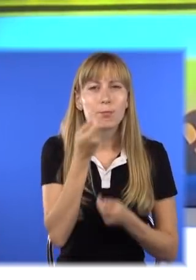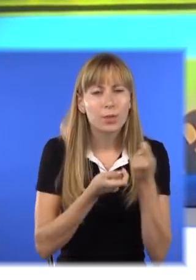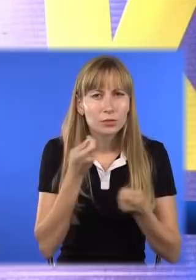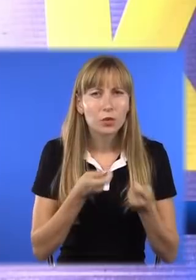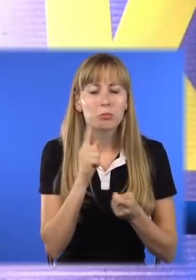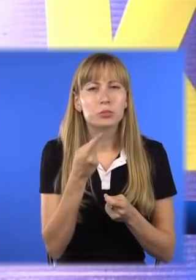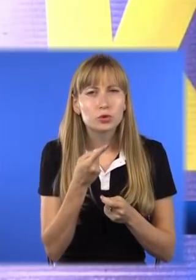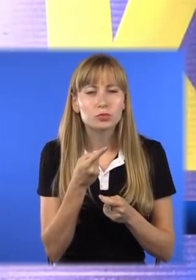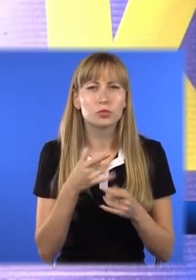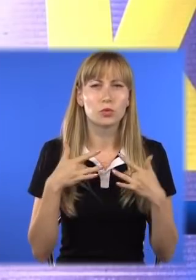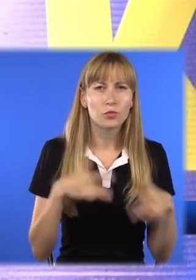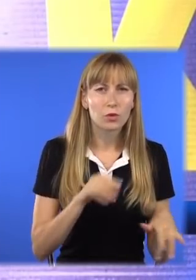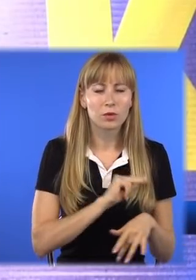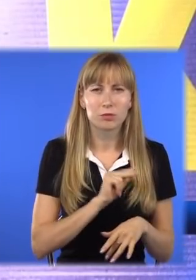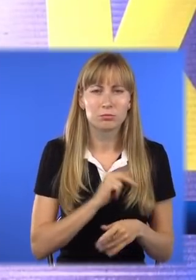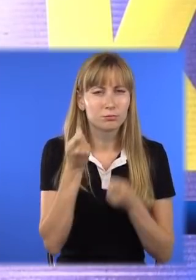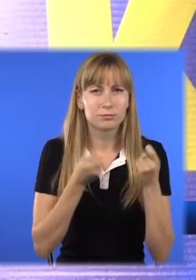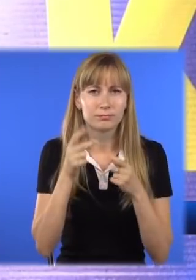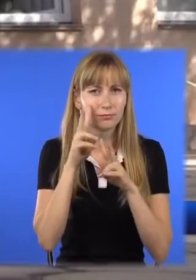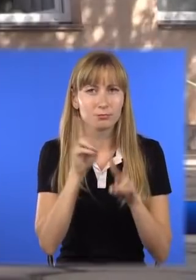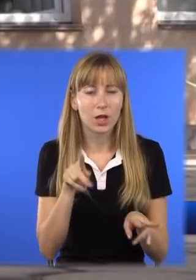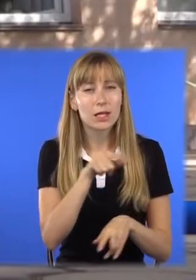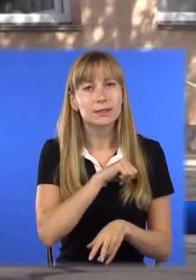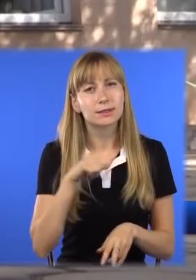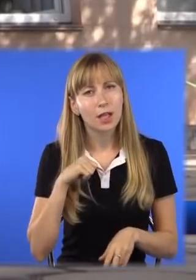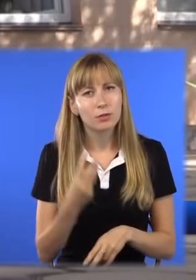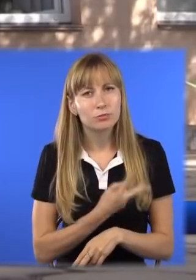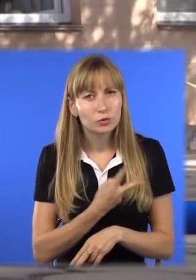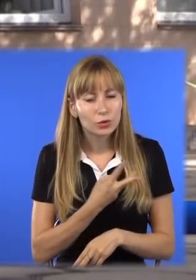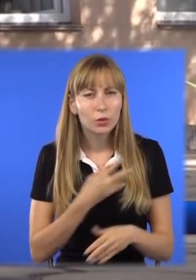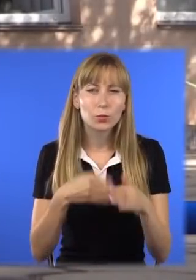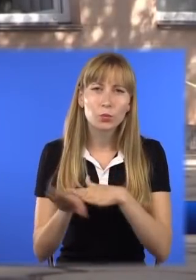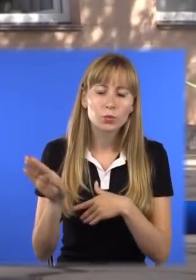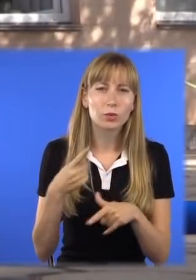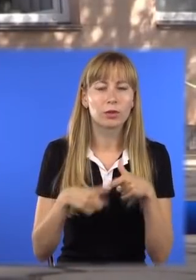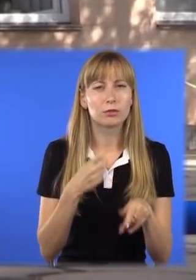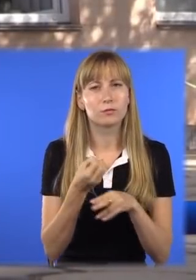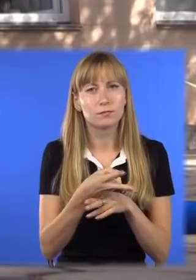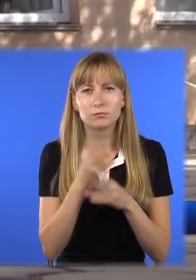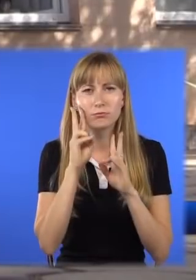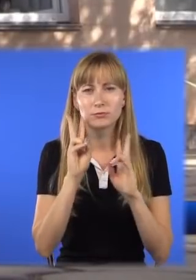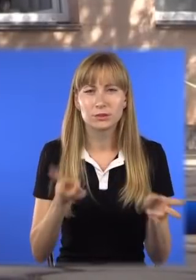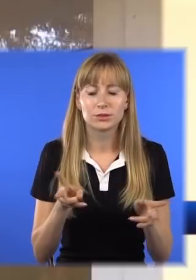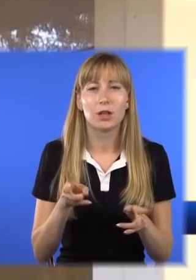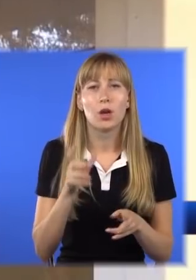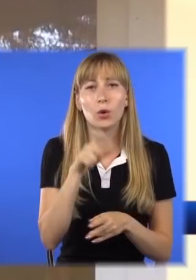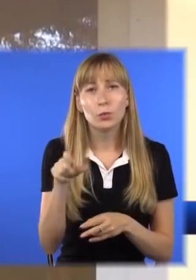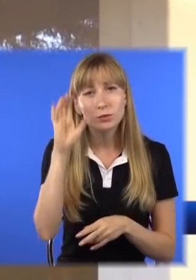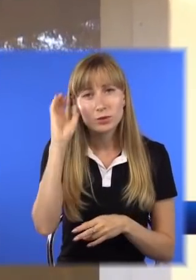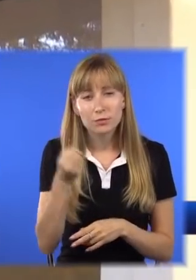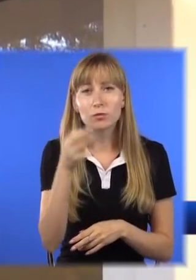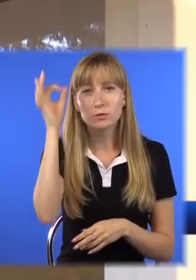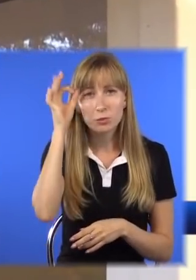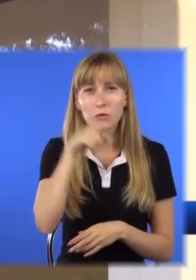немає. Невідомо й те, чи пішов він за власним бажанням. Криворіжцям він запам'ятається позитивними рішеннями